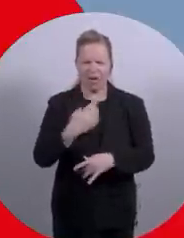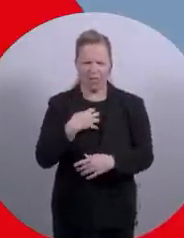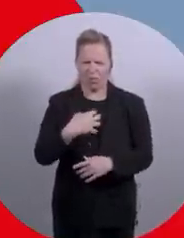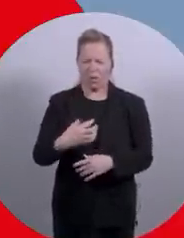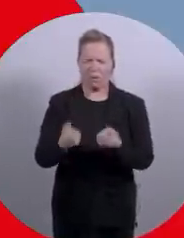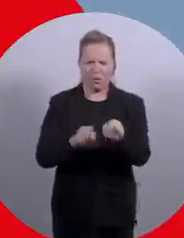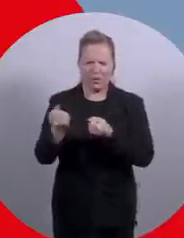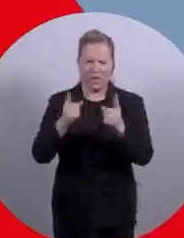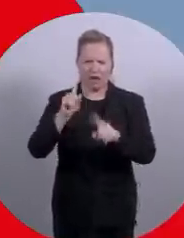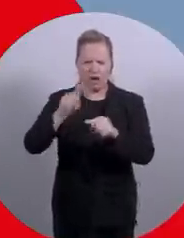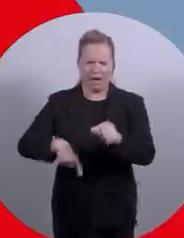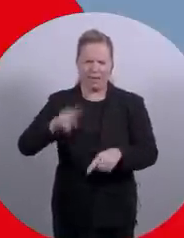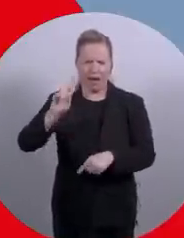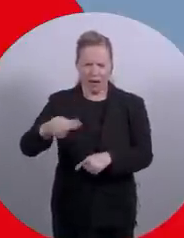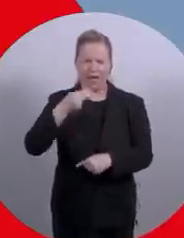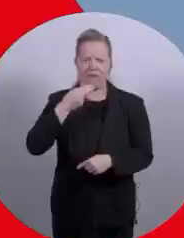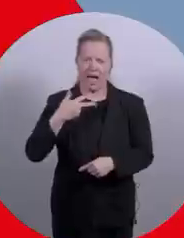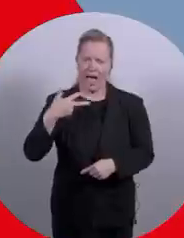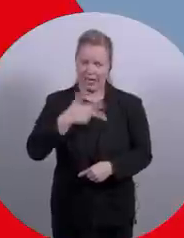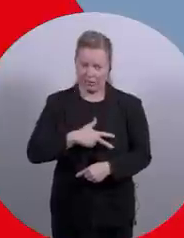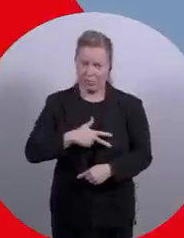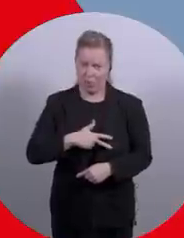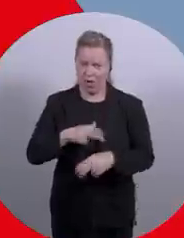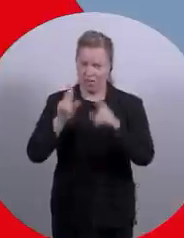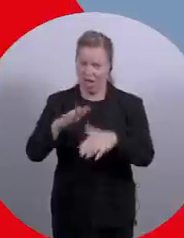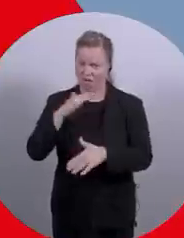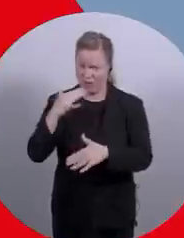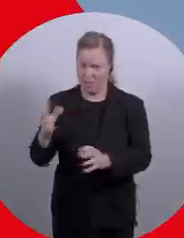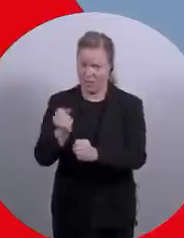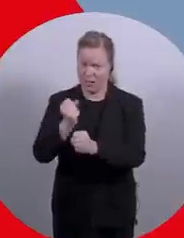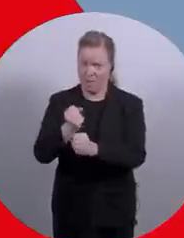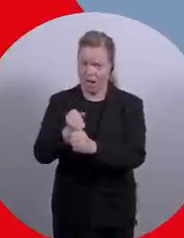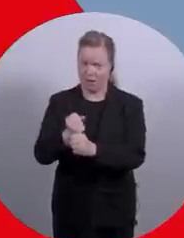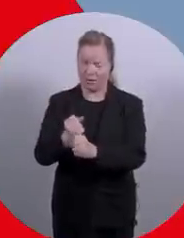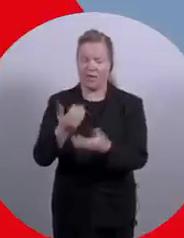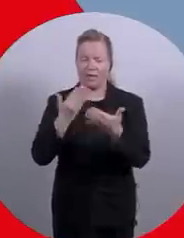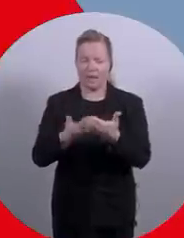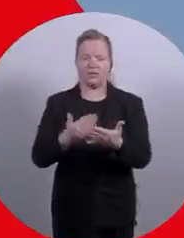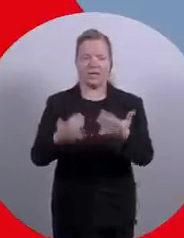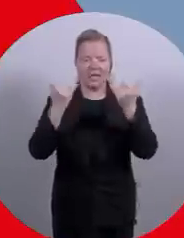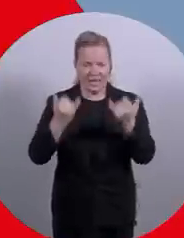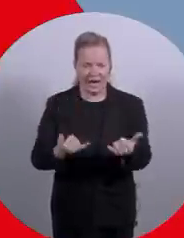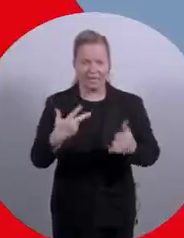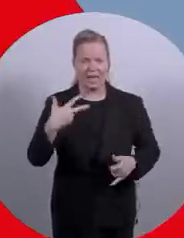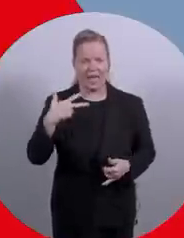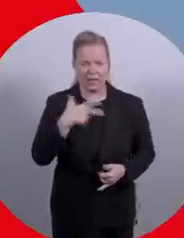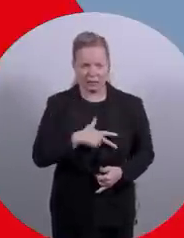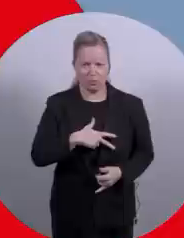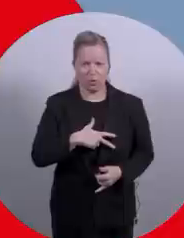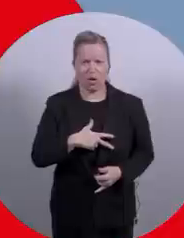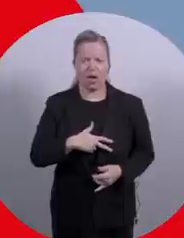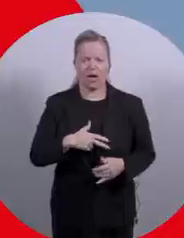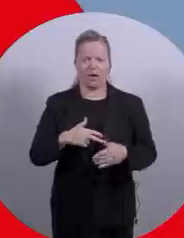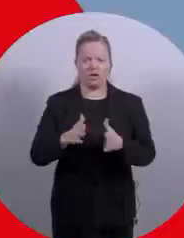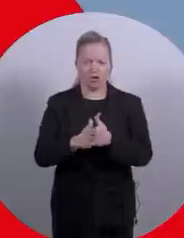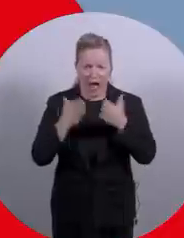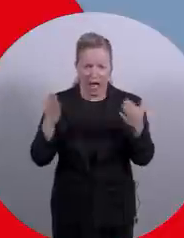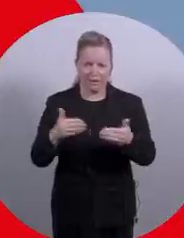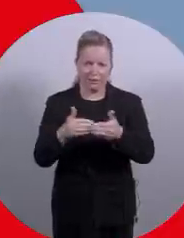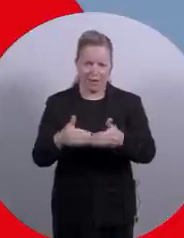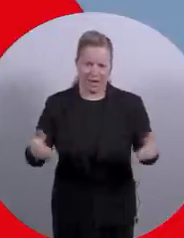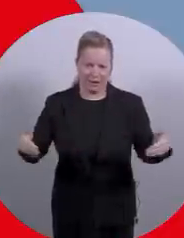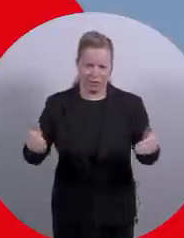der Beitrag der SPÖ ist kein geringer jetzt geht es in der SPÖ immer mehr am Schadensbegrenzung